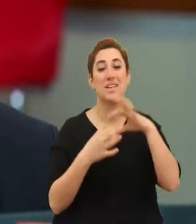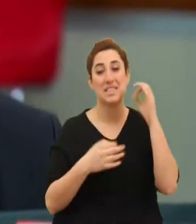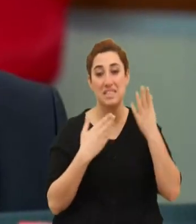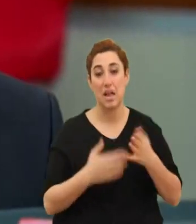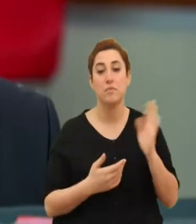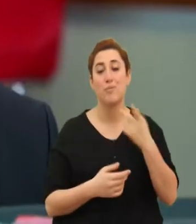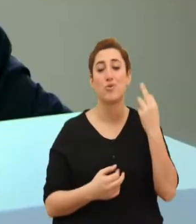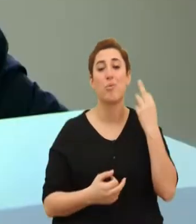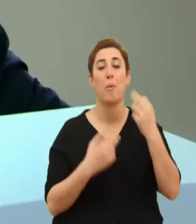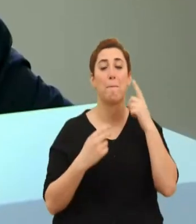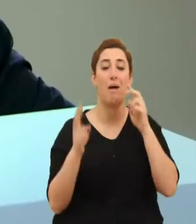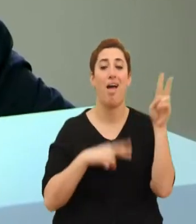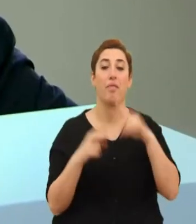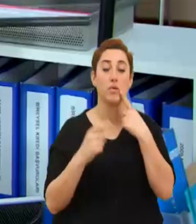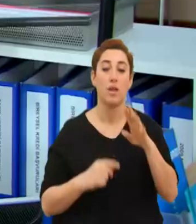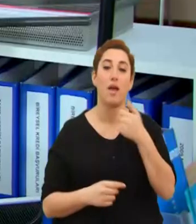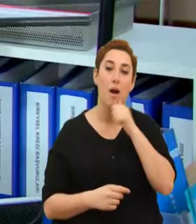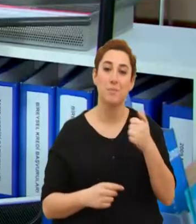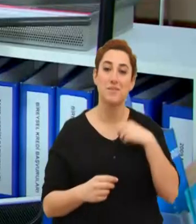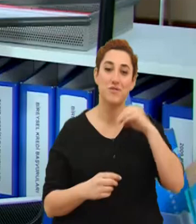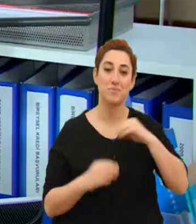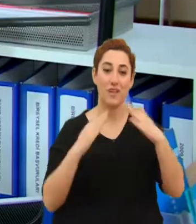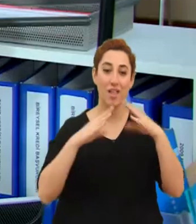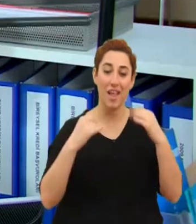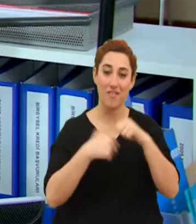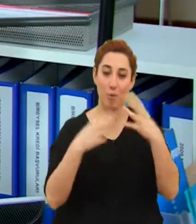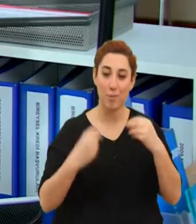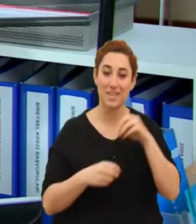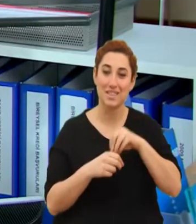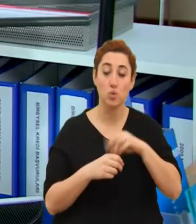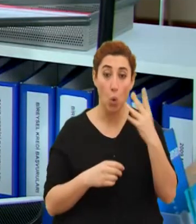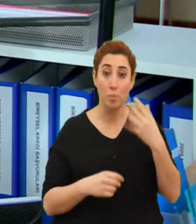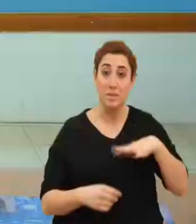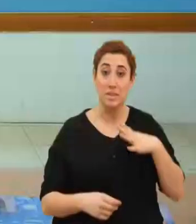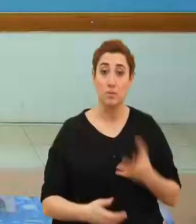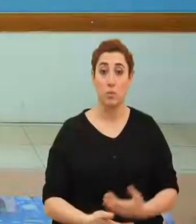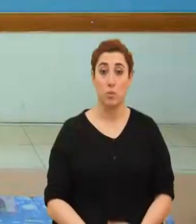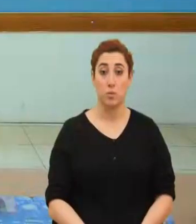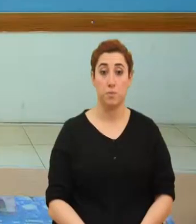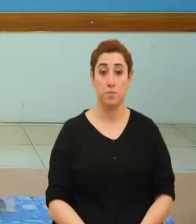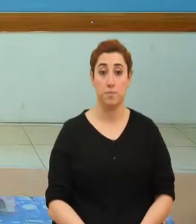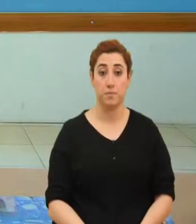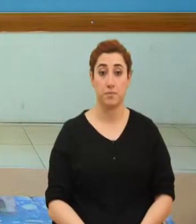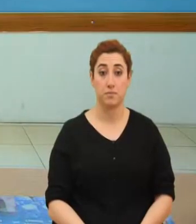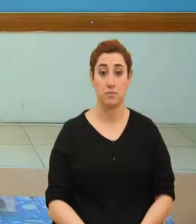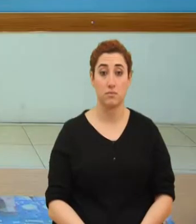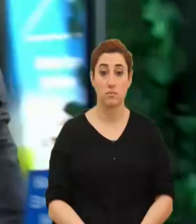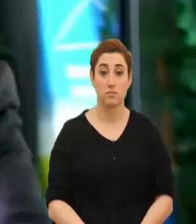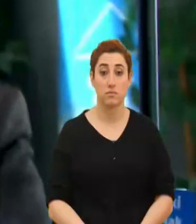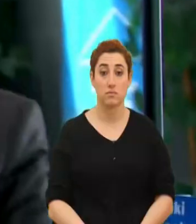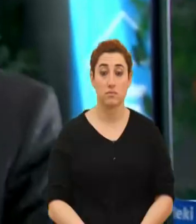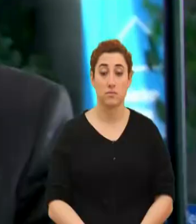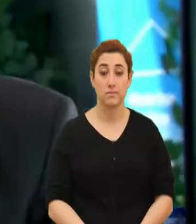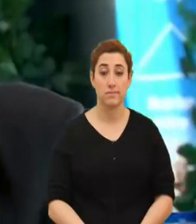da. Ya işte bir sürü bahane. Ya abiciğim, amacımız yuva kurmak. Yani çok şey mi istiyorum ya? Müdür Nurhan'ın bankosuna